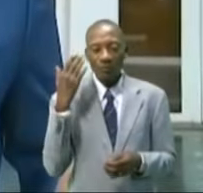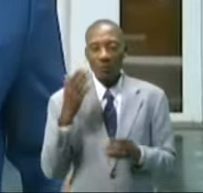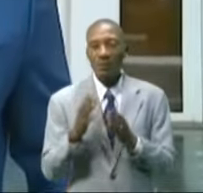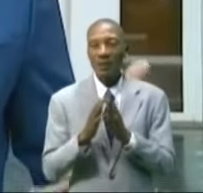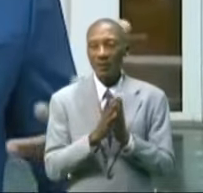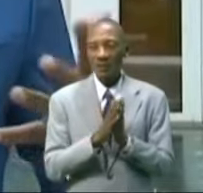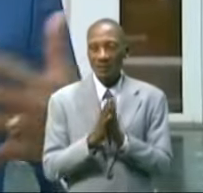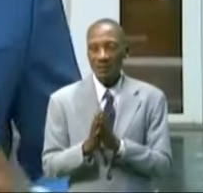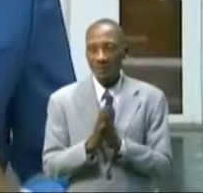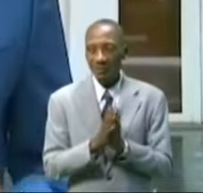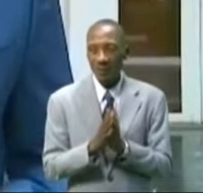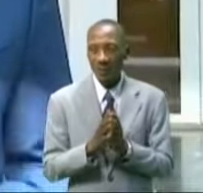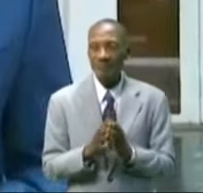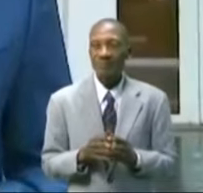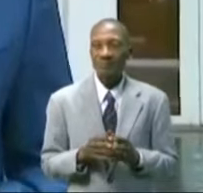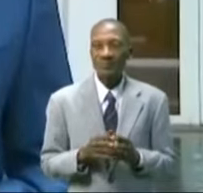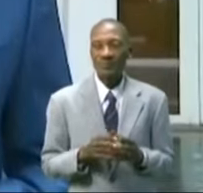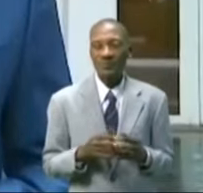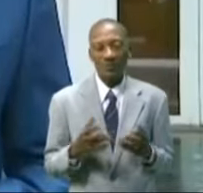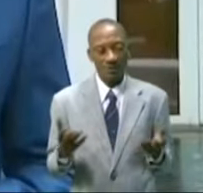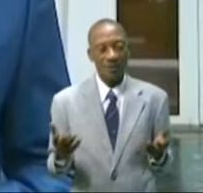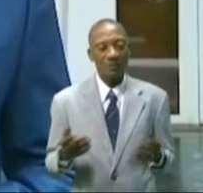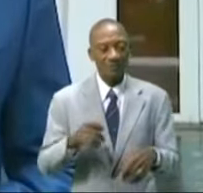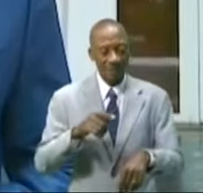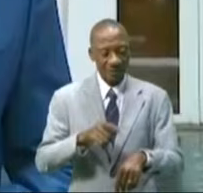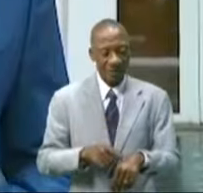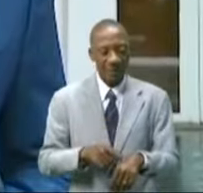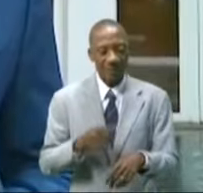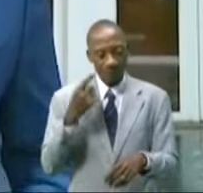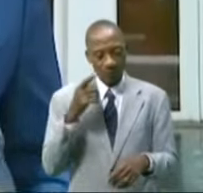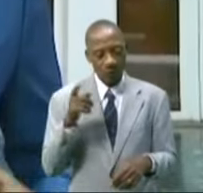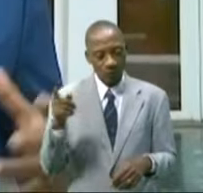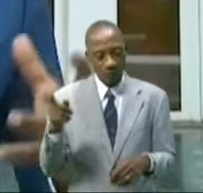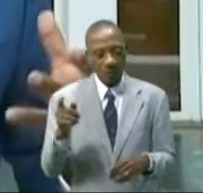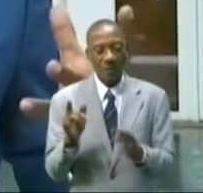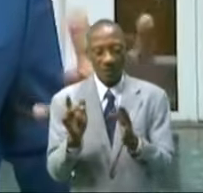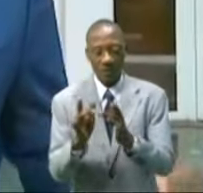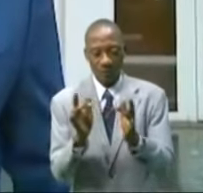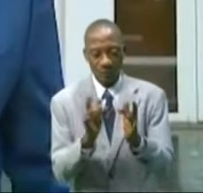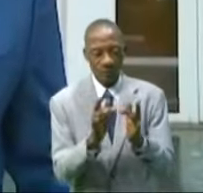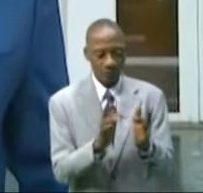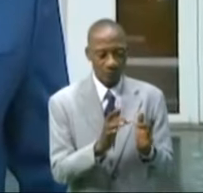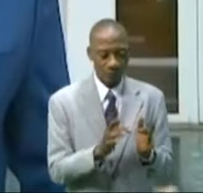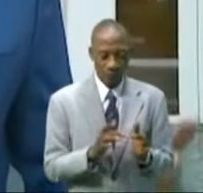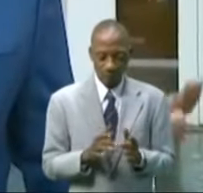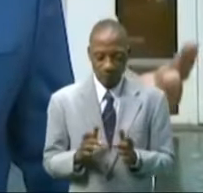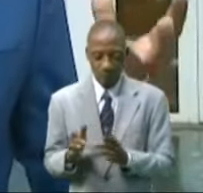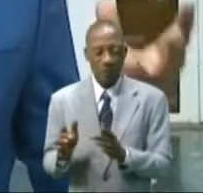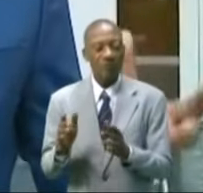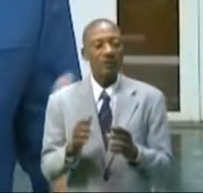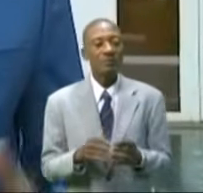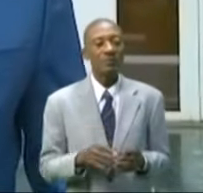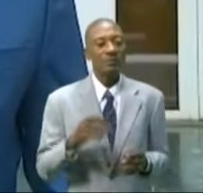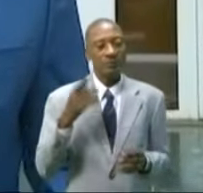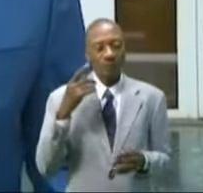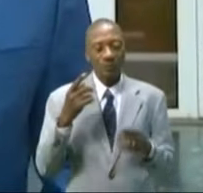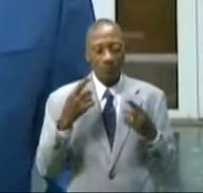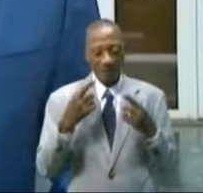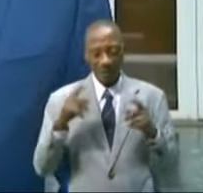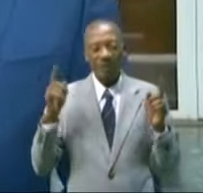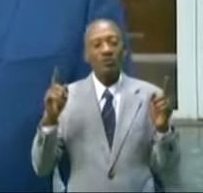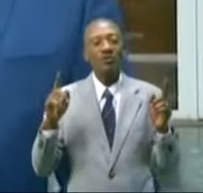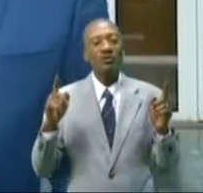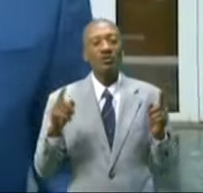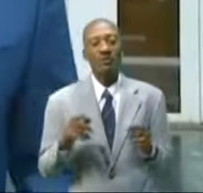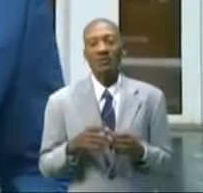ce combat se fasse dans la loyauté et que bien au contraire, que celui qui gagne puisse avoir un regard tout à